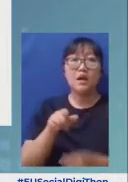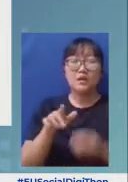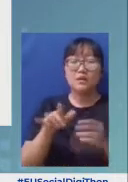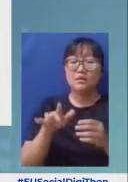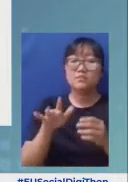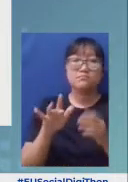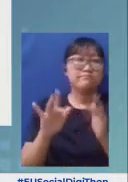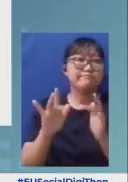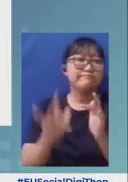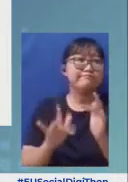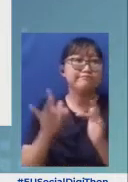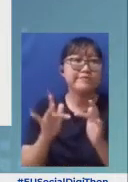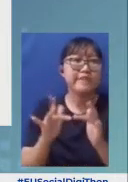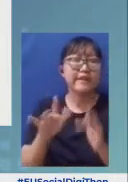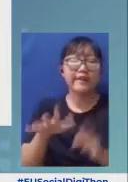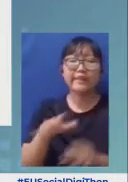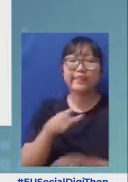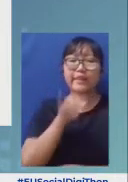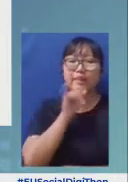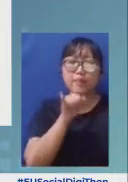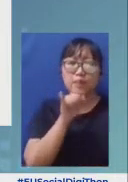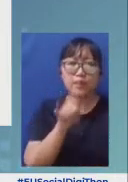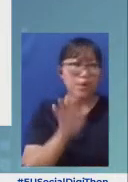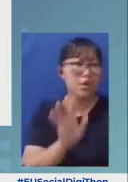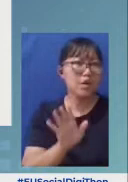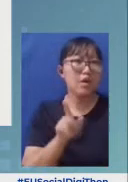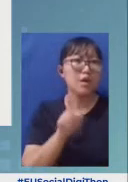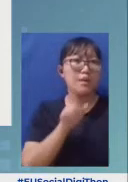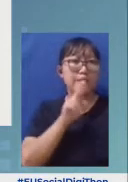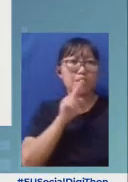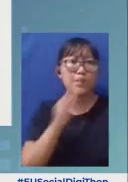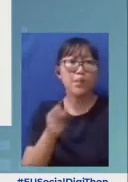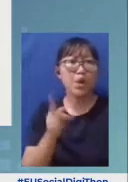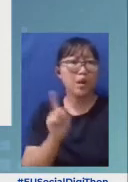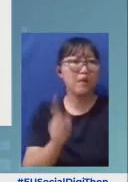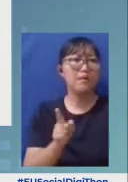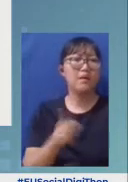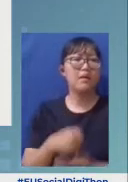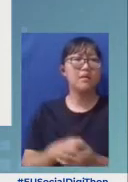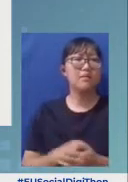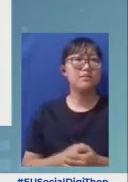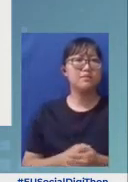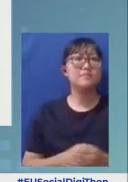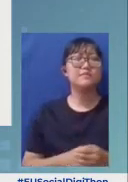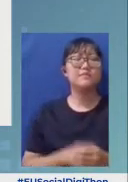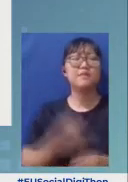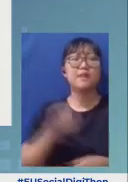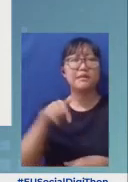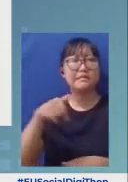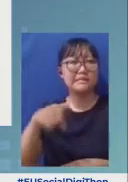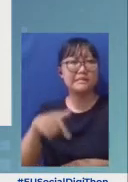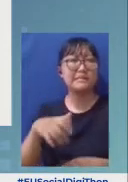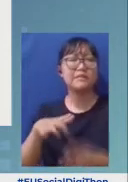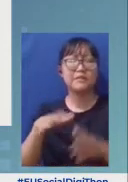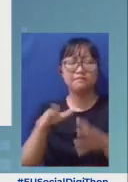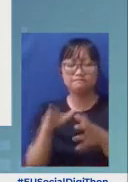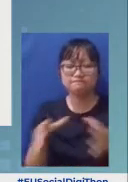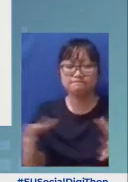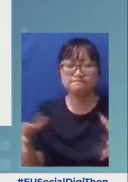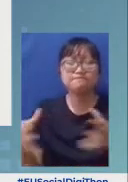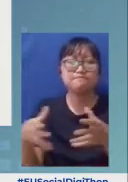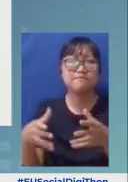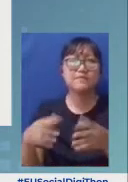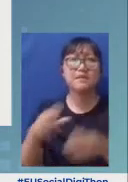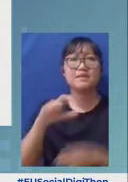menjadi korbannya. Inilah perjuangan kami di Sejiwa saat ini ya, di area COP,